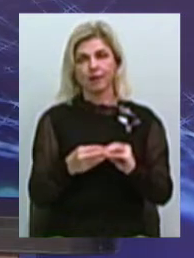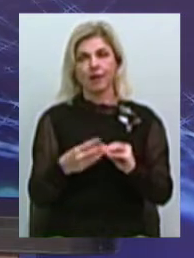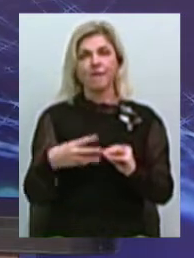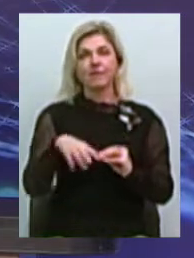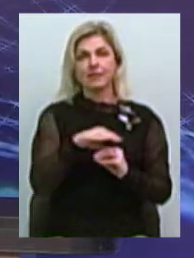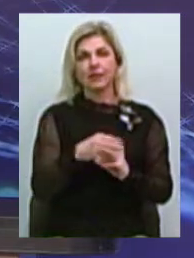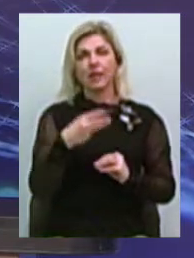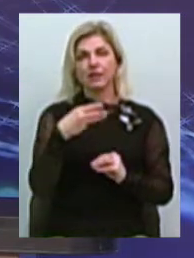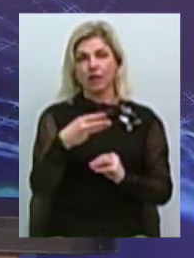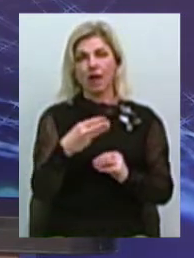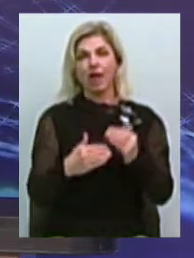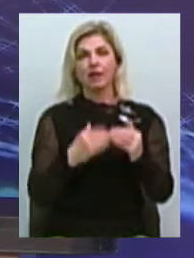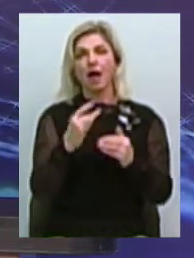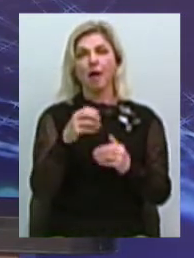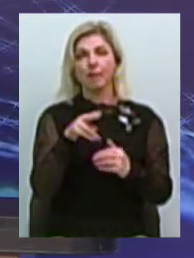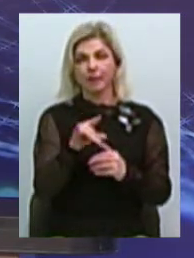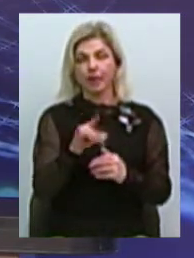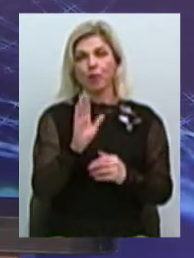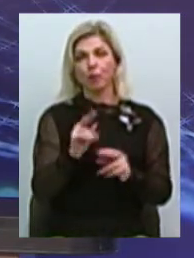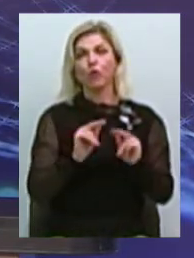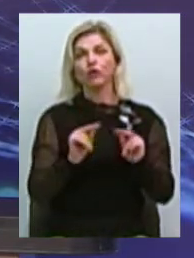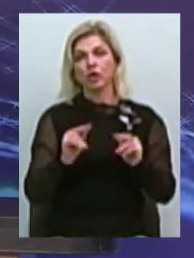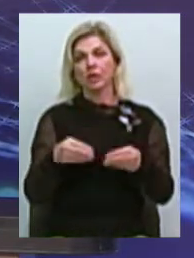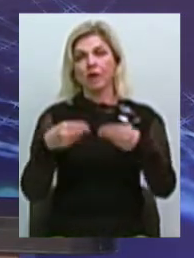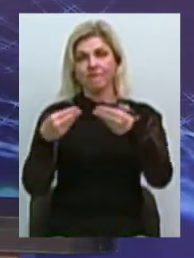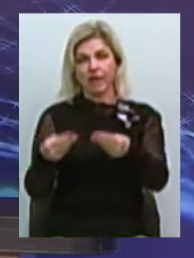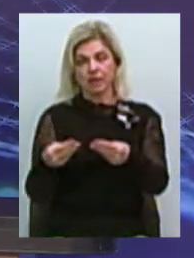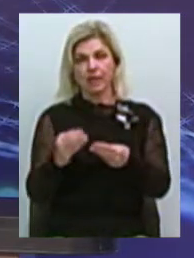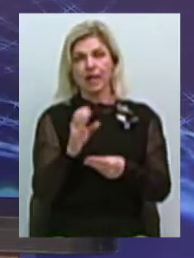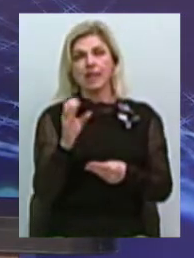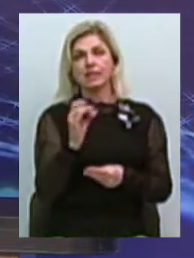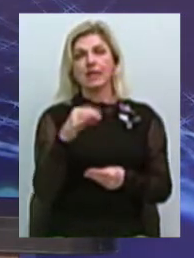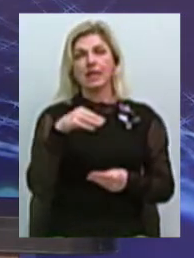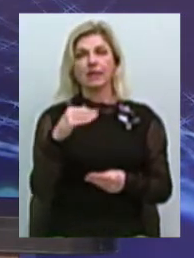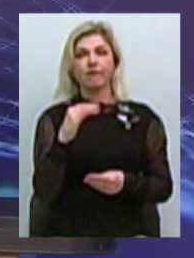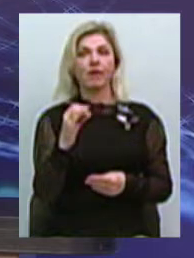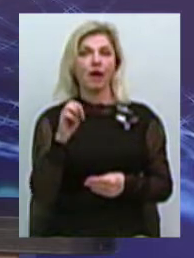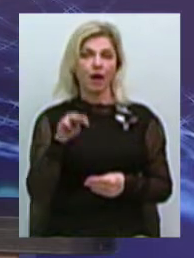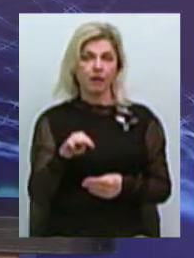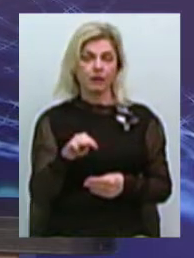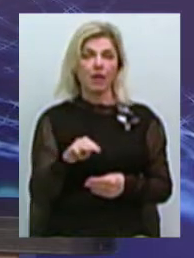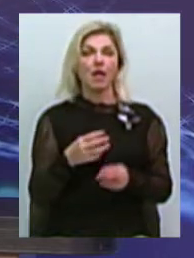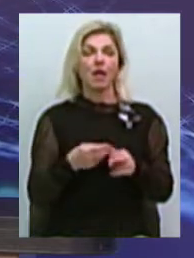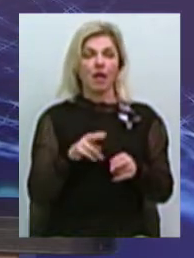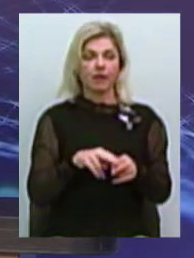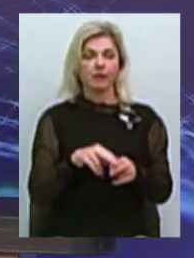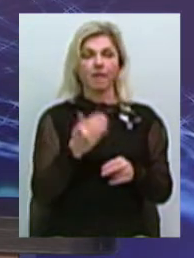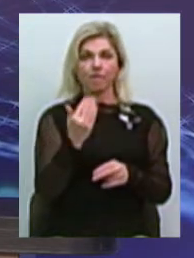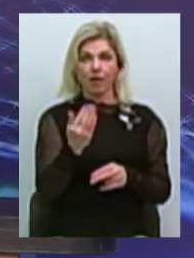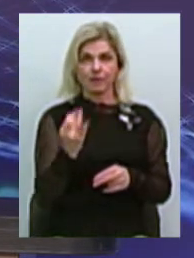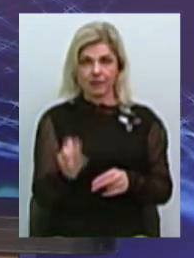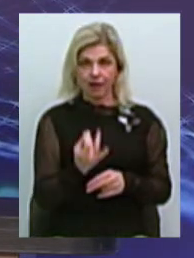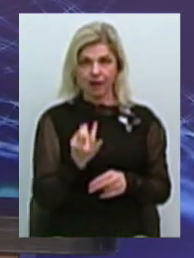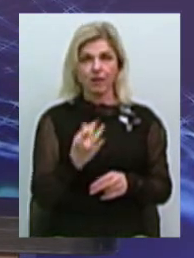всіх трьох етапів і виданий буде вчителю сертифікат. Отже, чим це все закінчується? Я думаю, що це цікаво вам і це цікаво